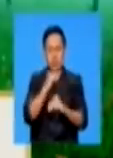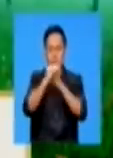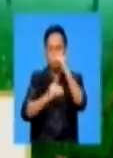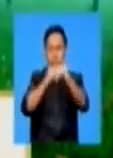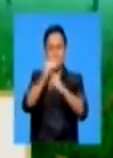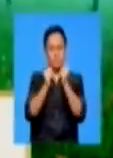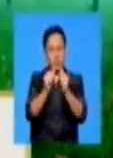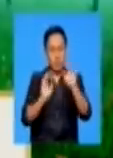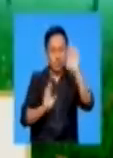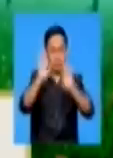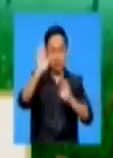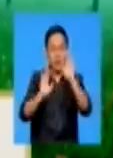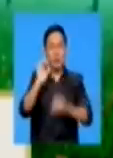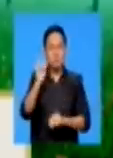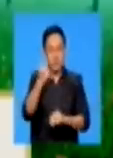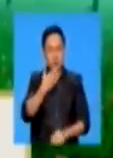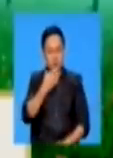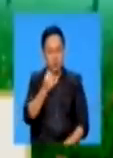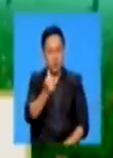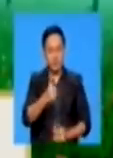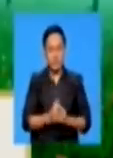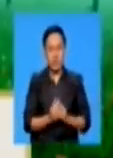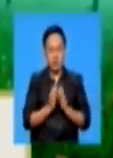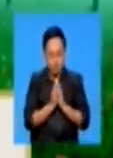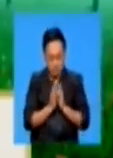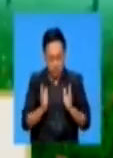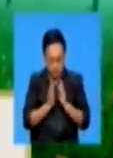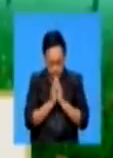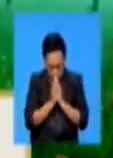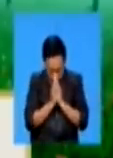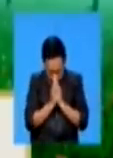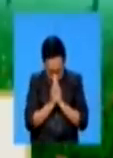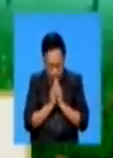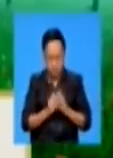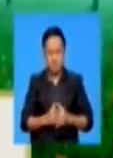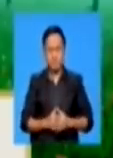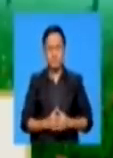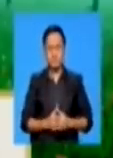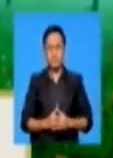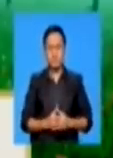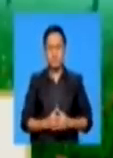การเป็นประชาธิปไตยที่ถาวรทันทีนะครับขอขอบคุณครับสวัสดีครับขอให้มีความสุขครับ